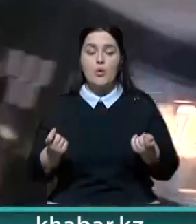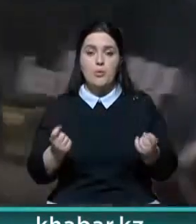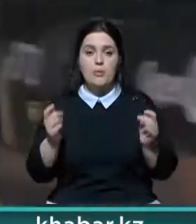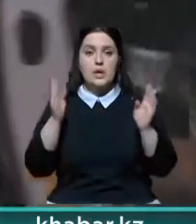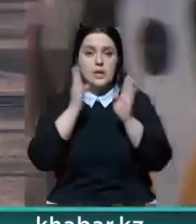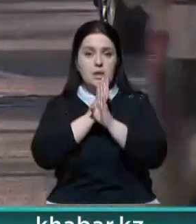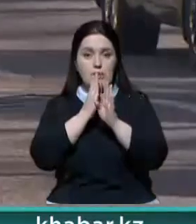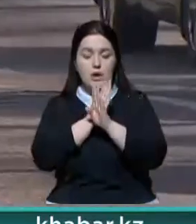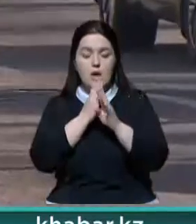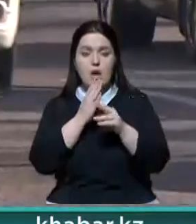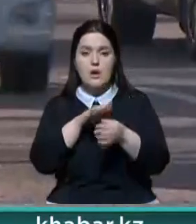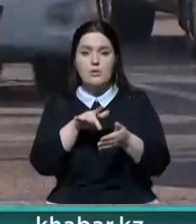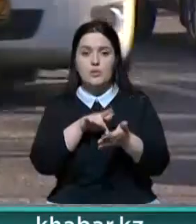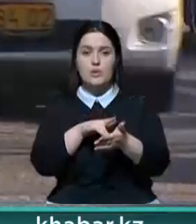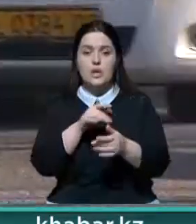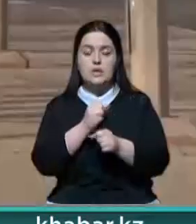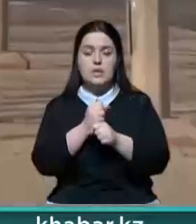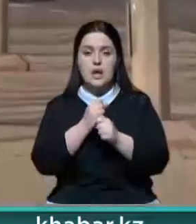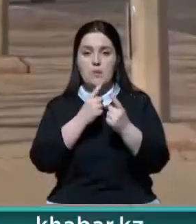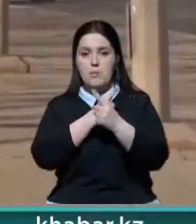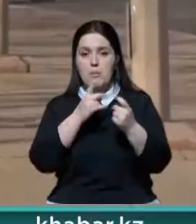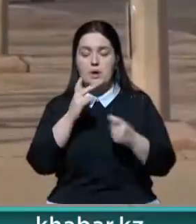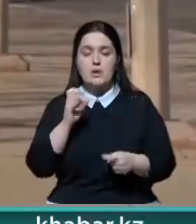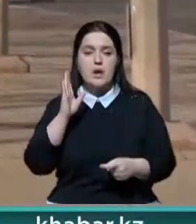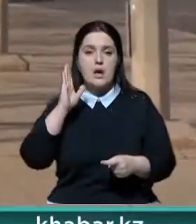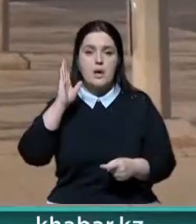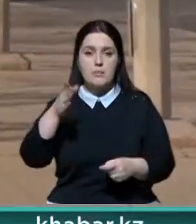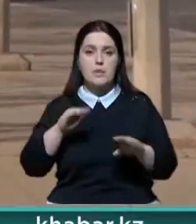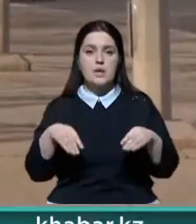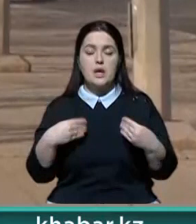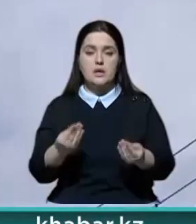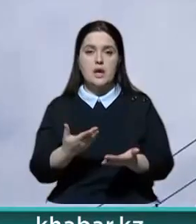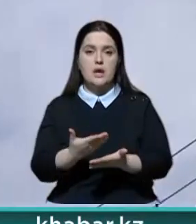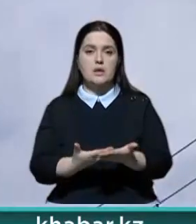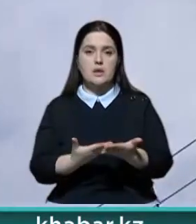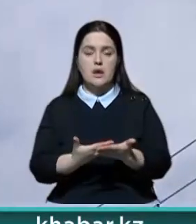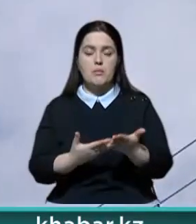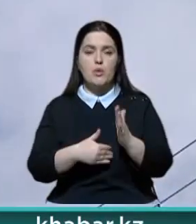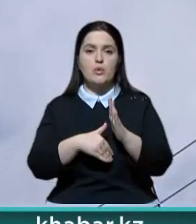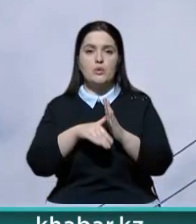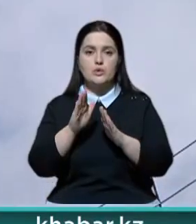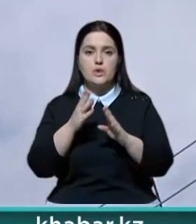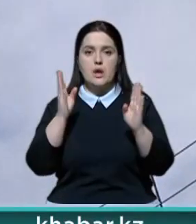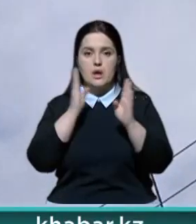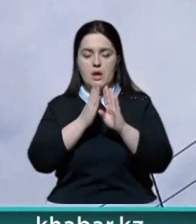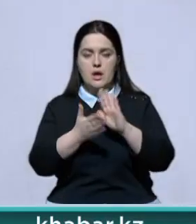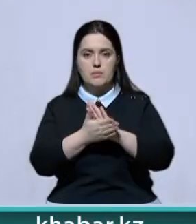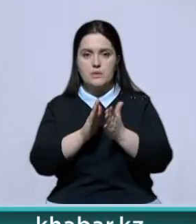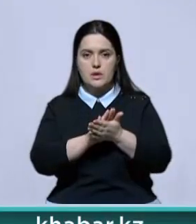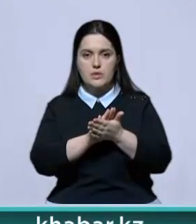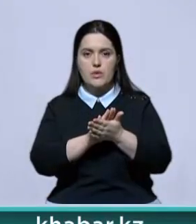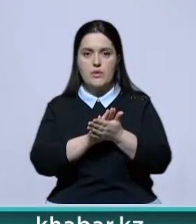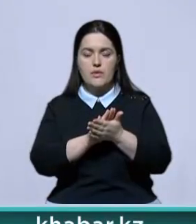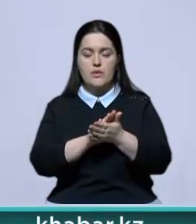и окружающей среды города сделаны прогнозы на перспективу и даны рекомендации для дальнейшего улучшения экологической обстановки.